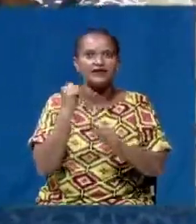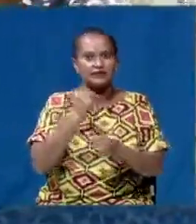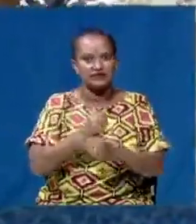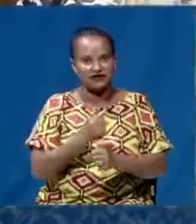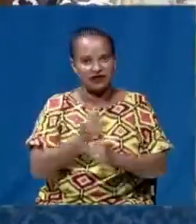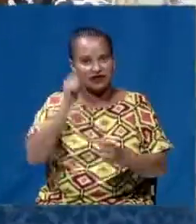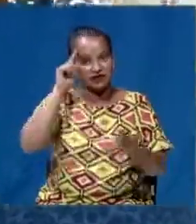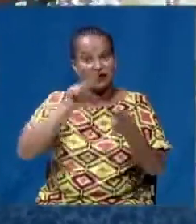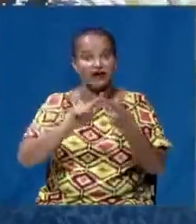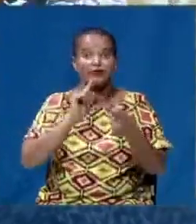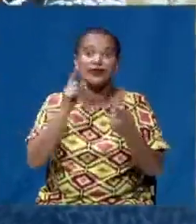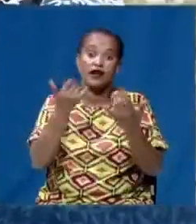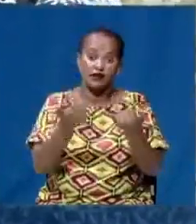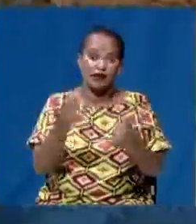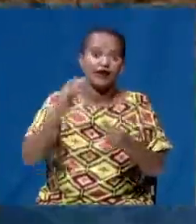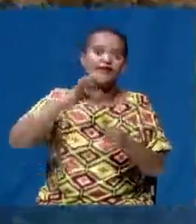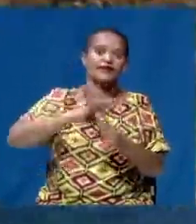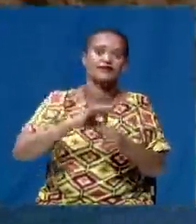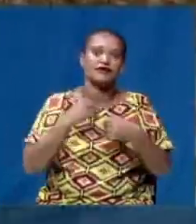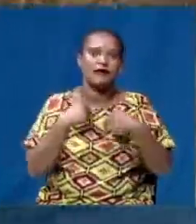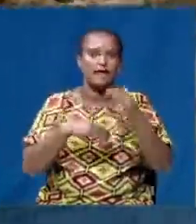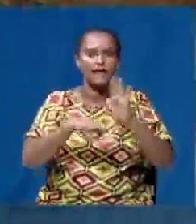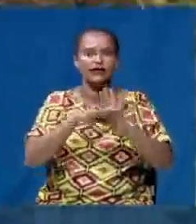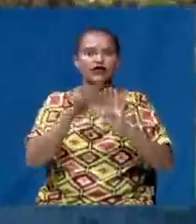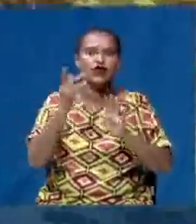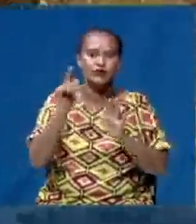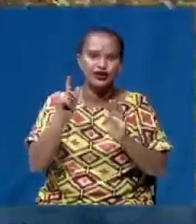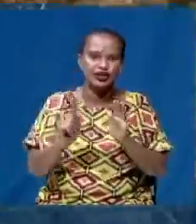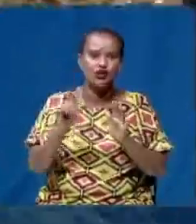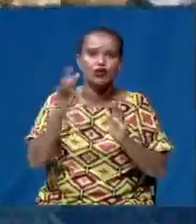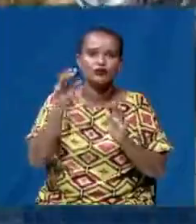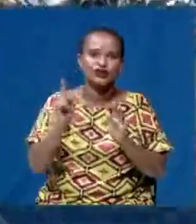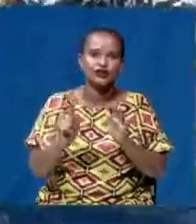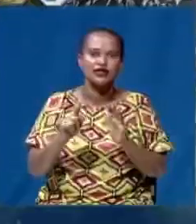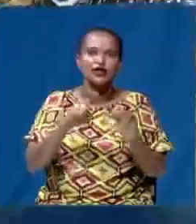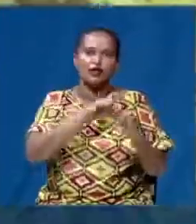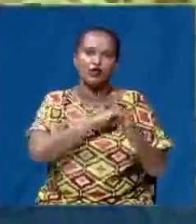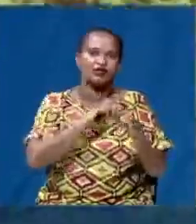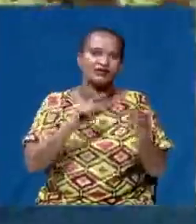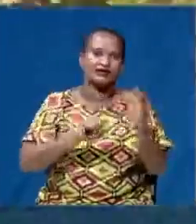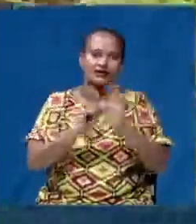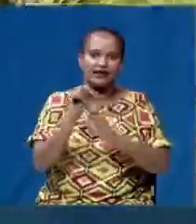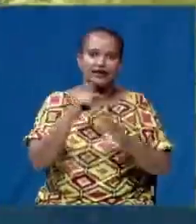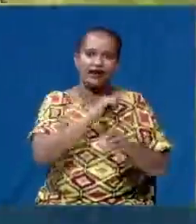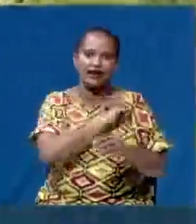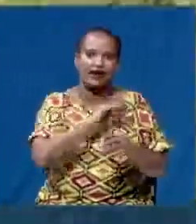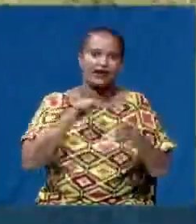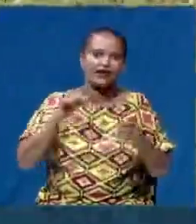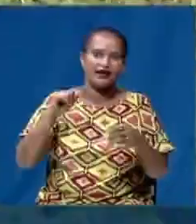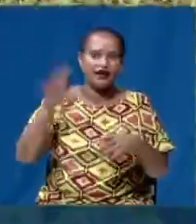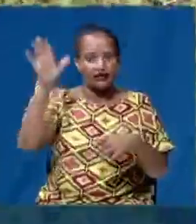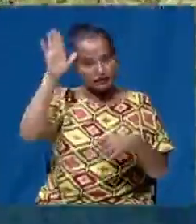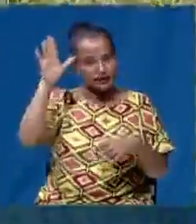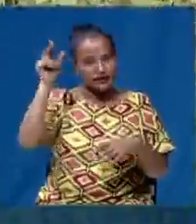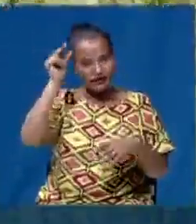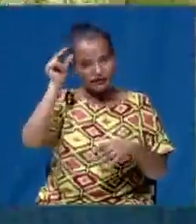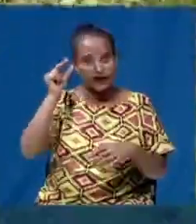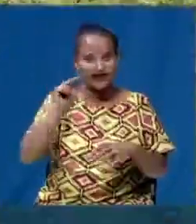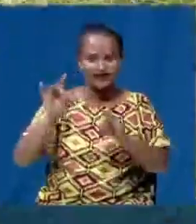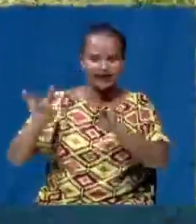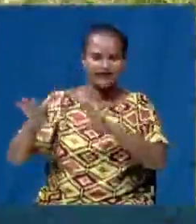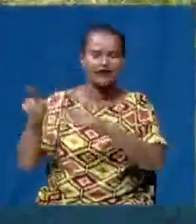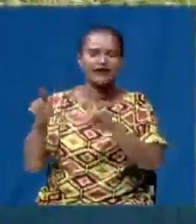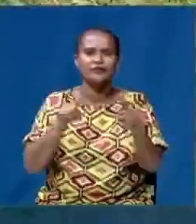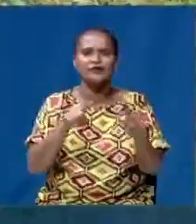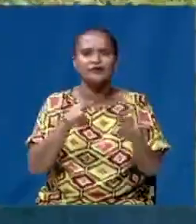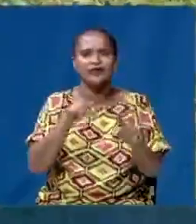ንምስራሕ ዝዓለመ ኢና ሎማዓንቲ ንተክል ዘለና። ምክትል ኮሚሽነር ኮሚሽን ፖሊስ ትግራይ ተጋዳላይ ገብረ ስላሰ በላይ ብወገኑ ፀላእትና ከምቲ ኣብ